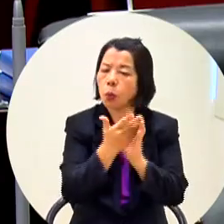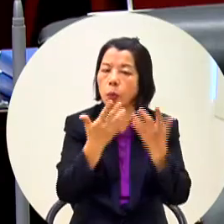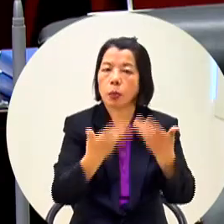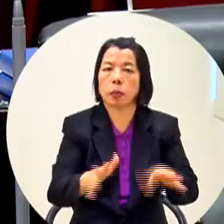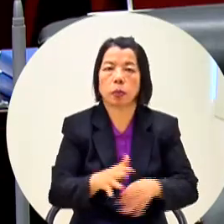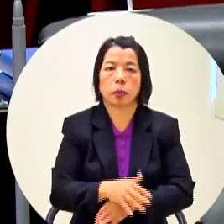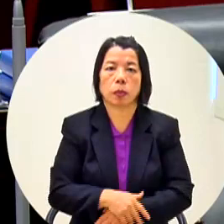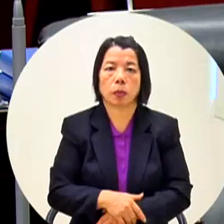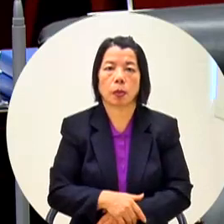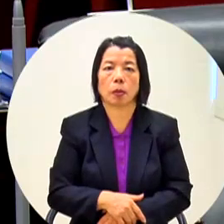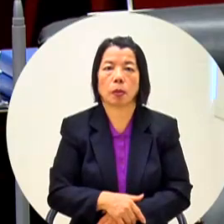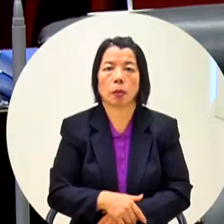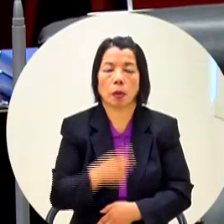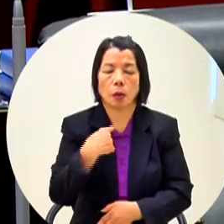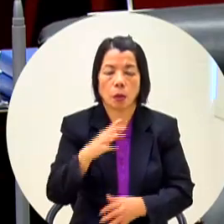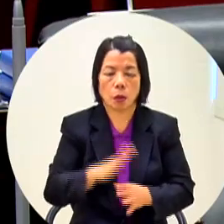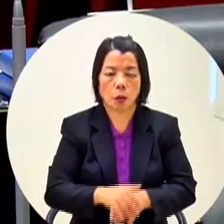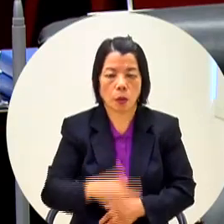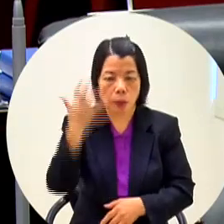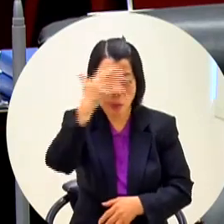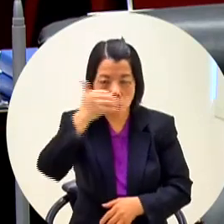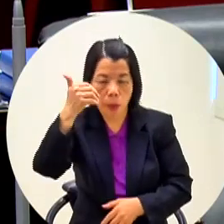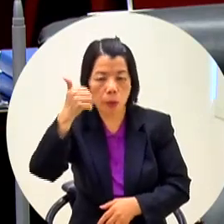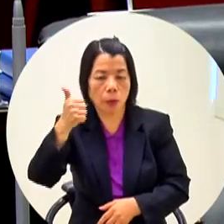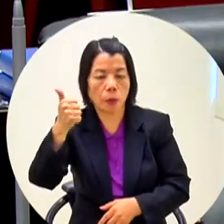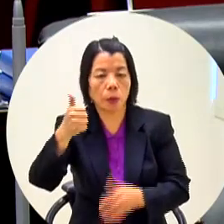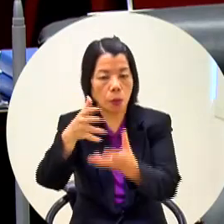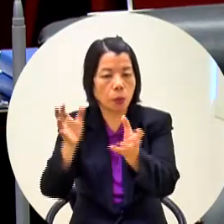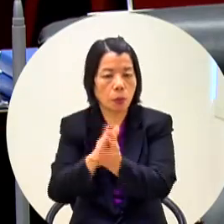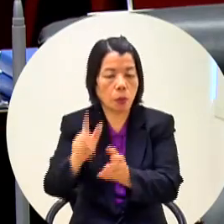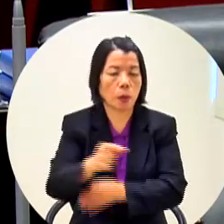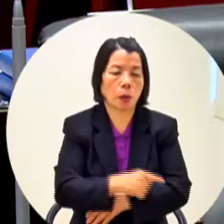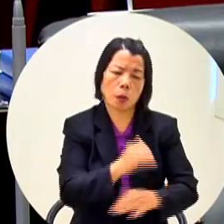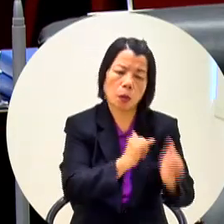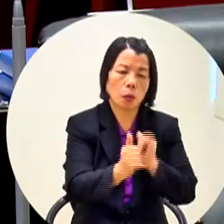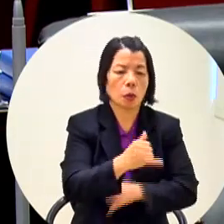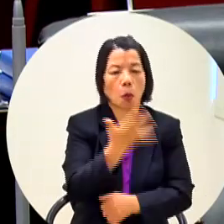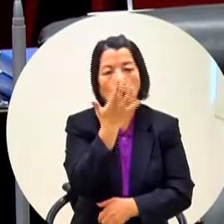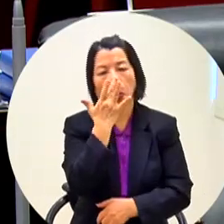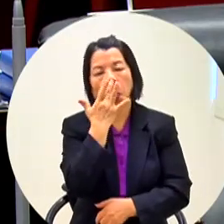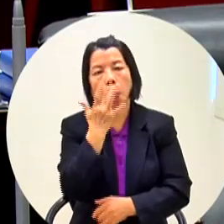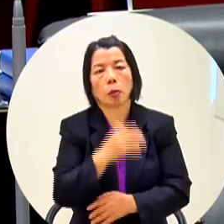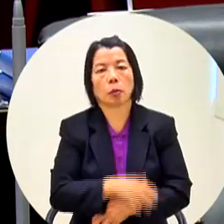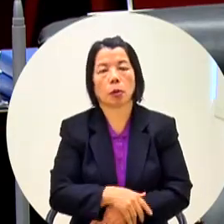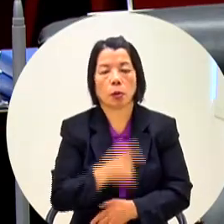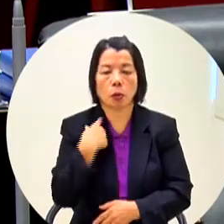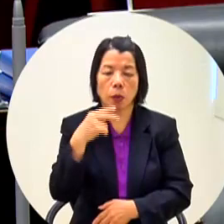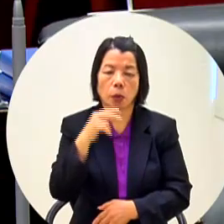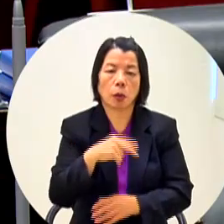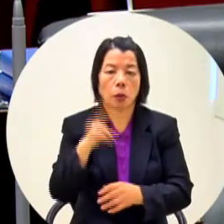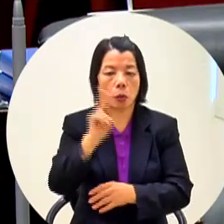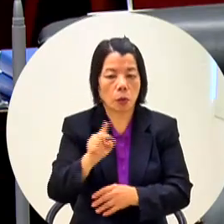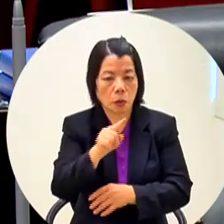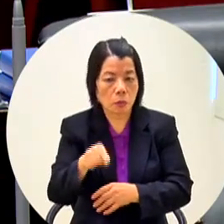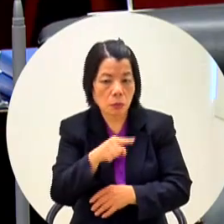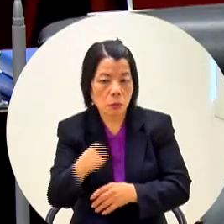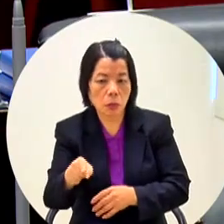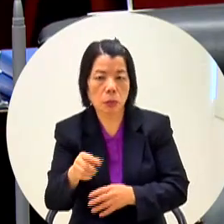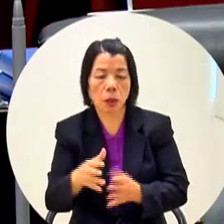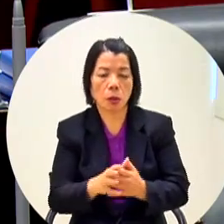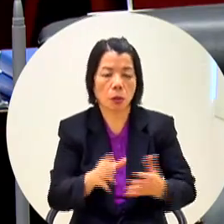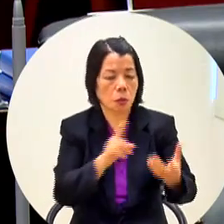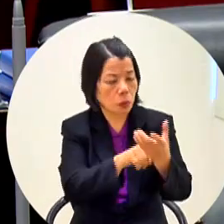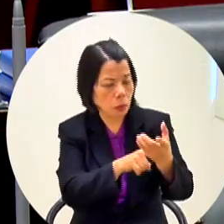的我们长辈或者是一些居民们看不懂，不论是开电视上或者是这个手机